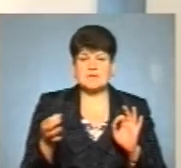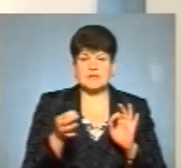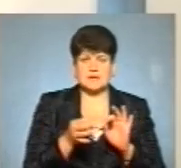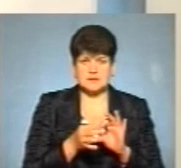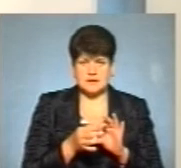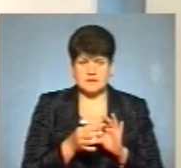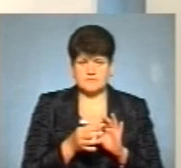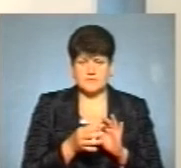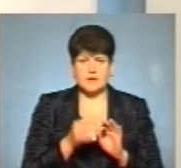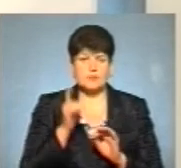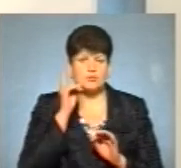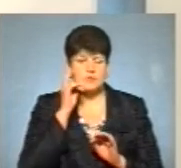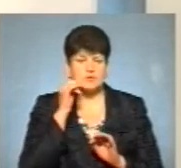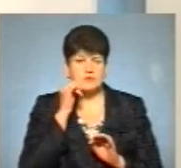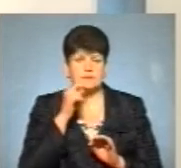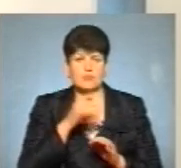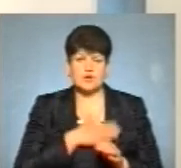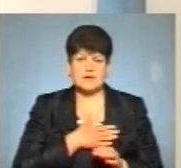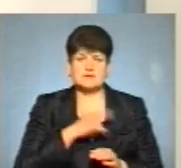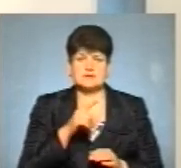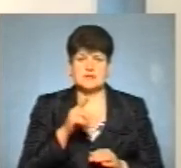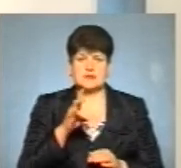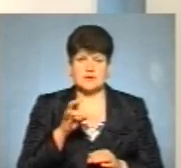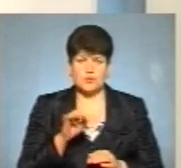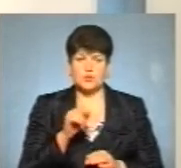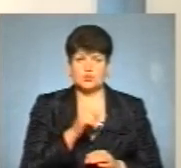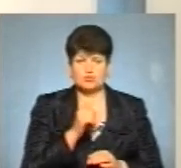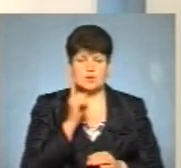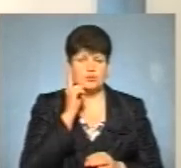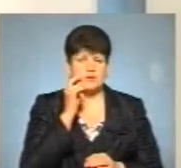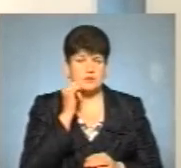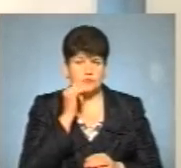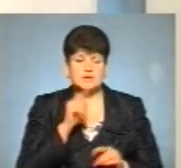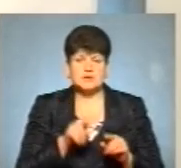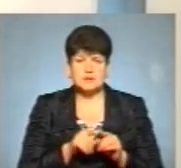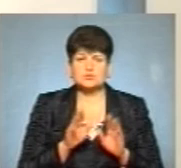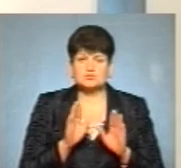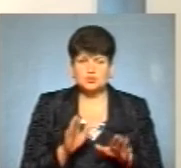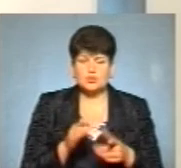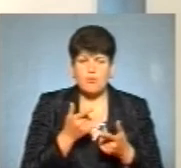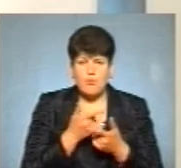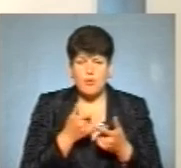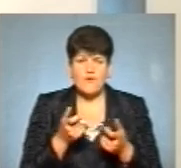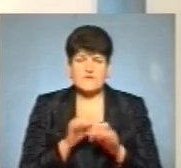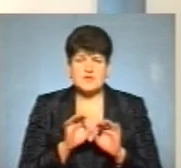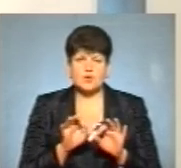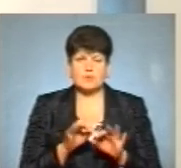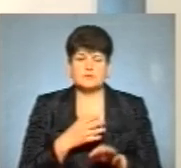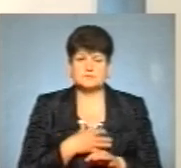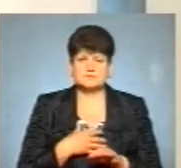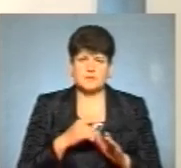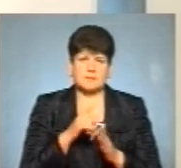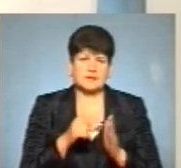оцей мобільний додаток «Моє ЗНО», то йому на мобільний телефон проходять також відповідні повідомлення – про актуальні